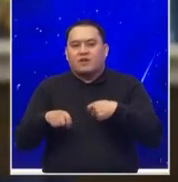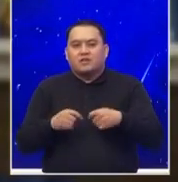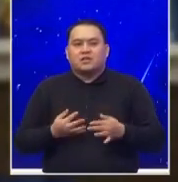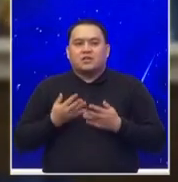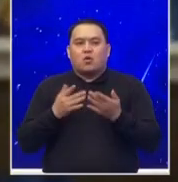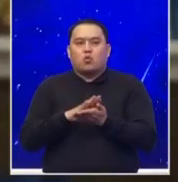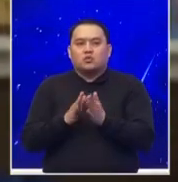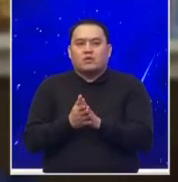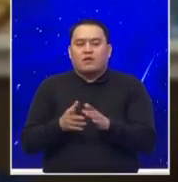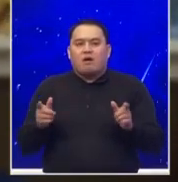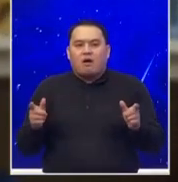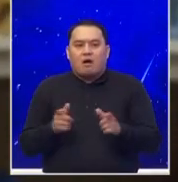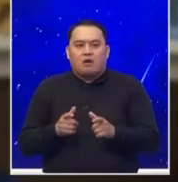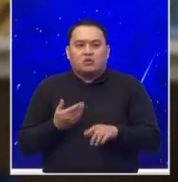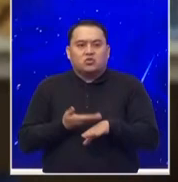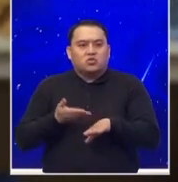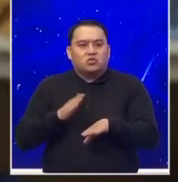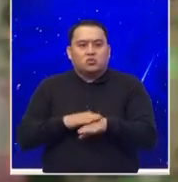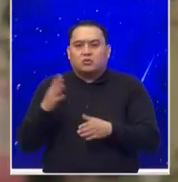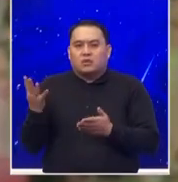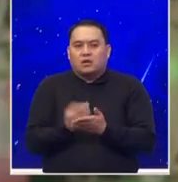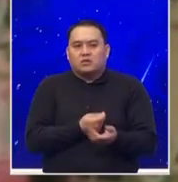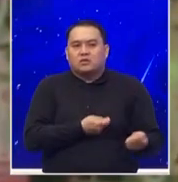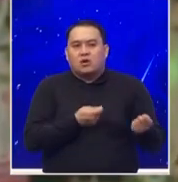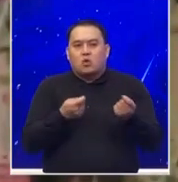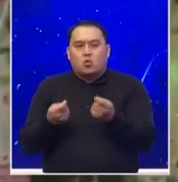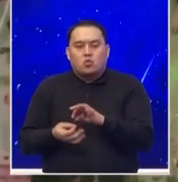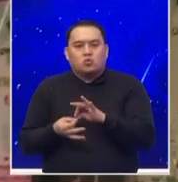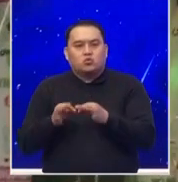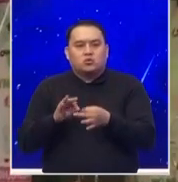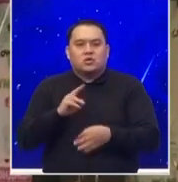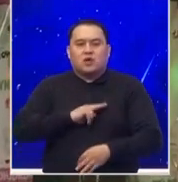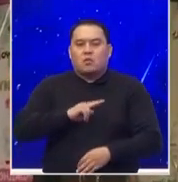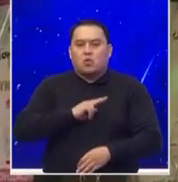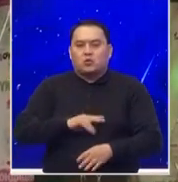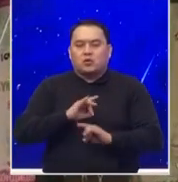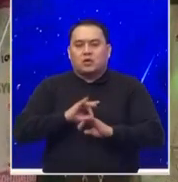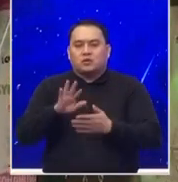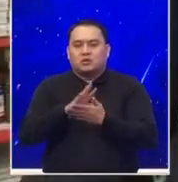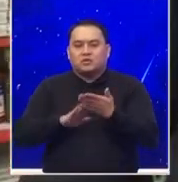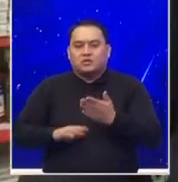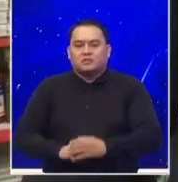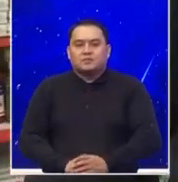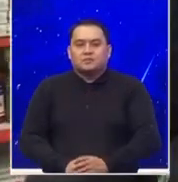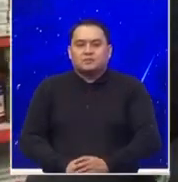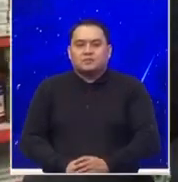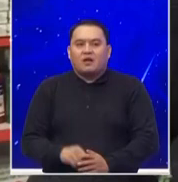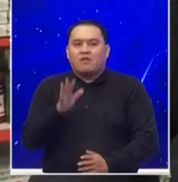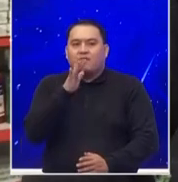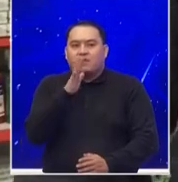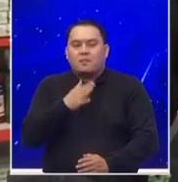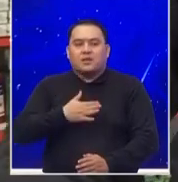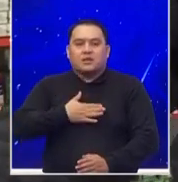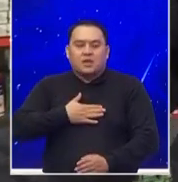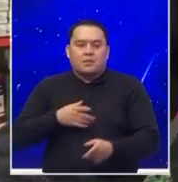спрос в условиях карантина, все труднее найти и доставить, что тоже усложняет нам работу, делится предприниматель. В период пандемии нам